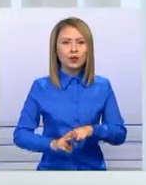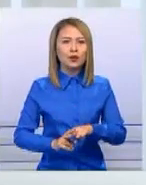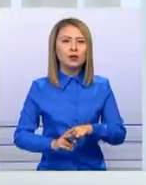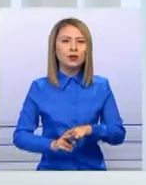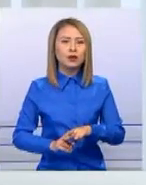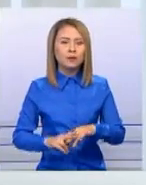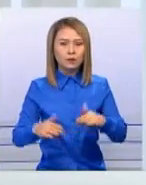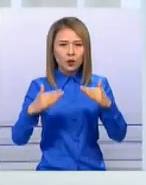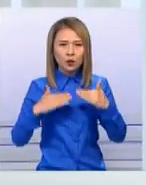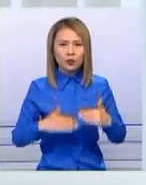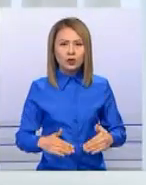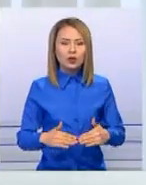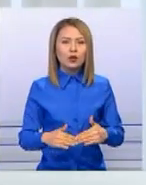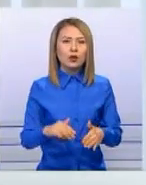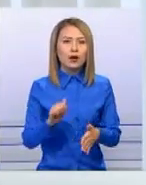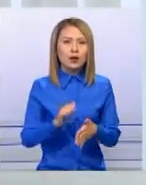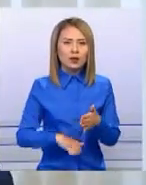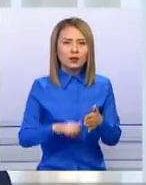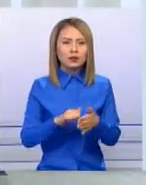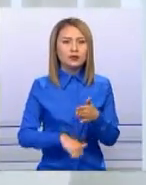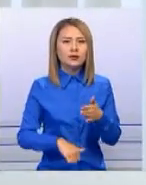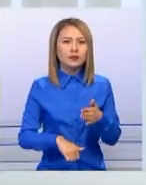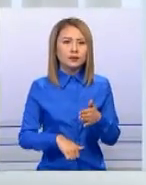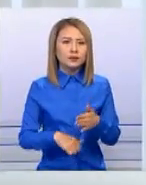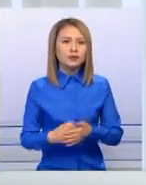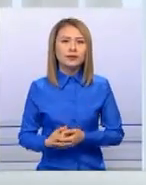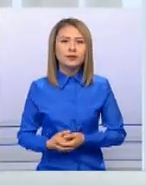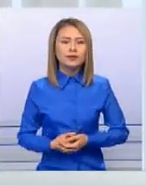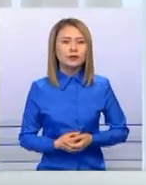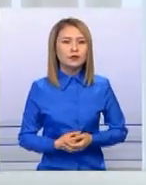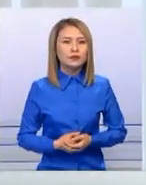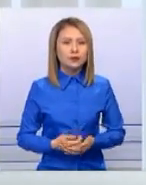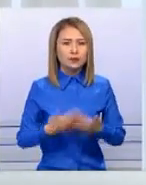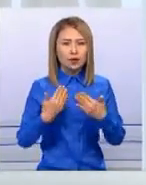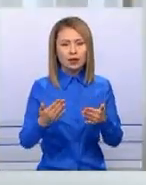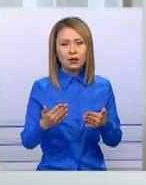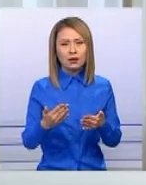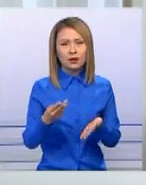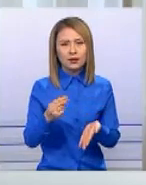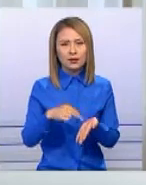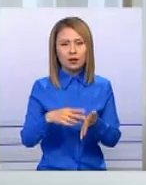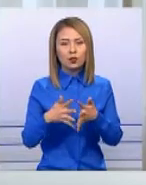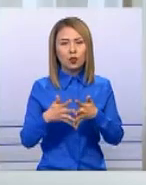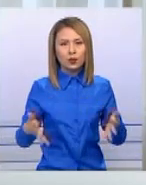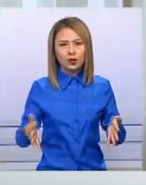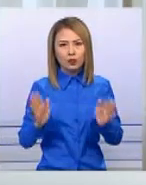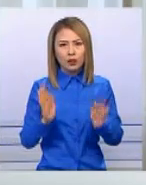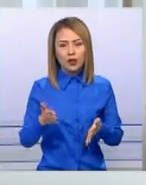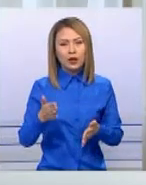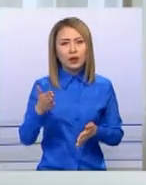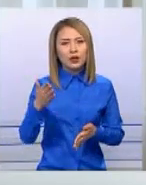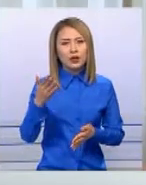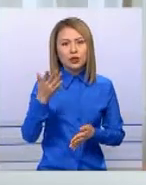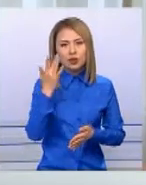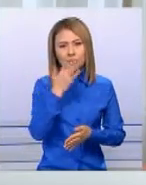критерийлерді төмендеткенің арқасында біраз әрине саны көбейеді. Мысалы, шетелден келетін